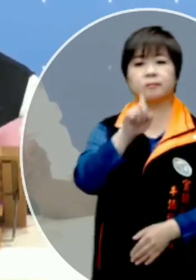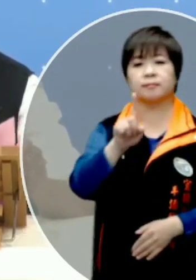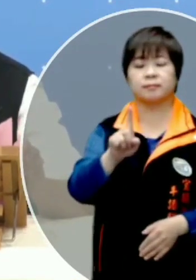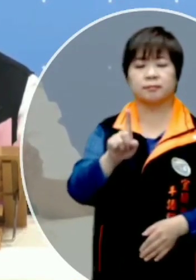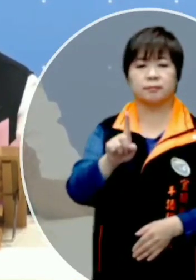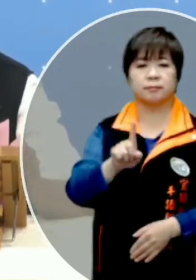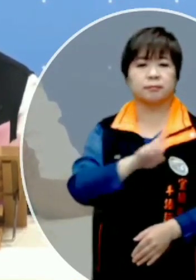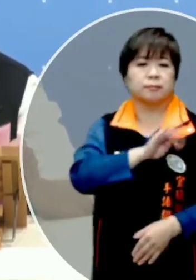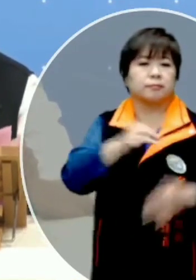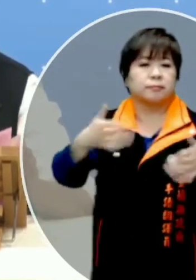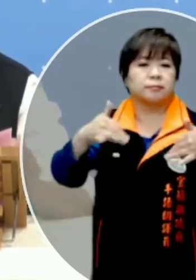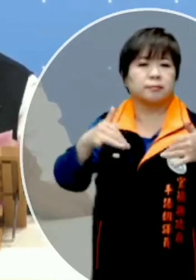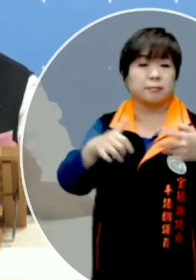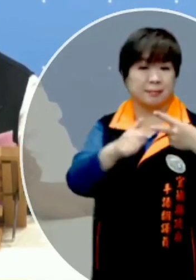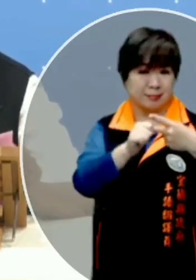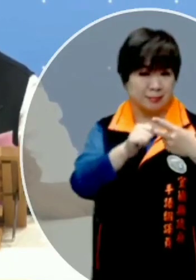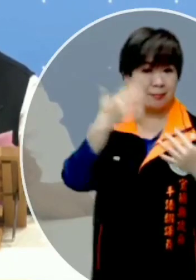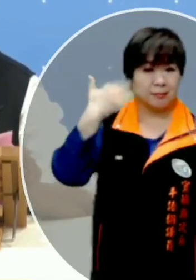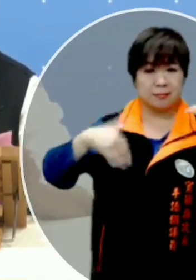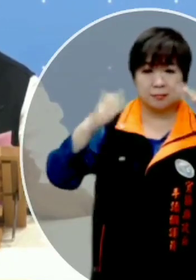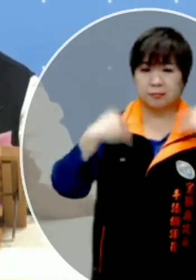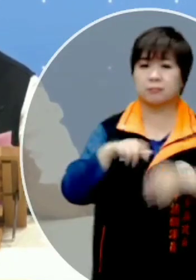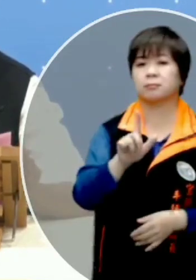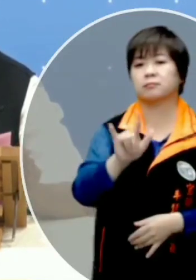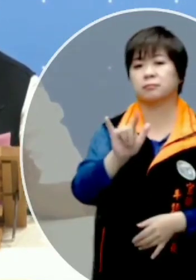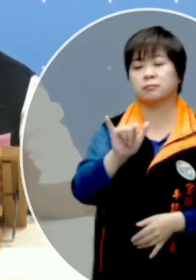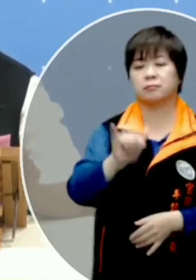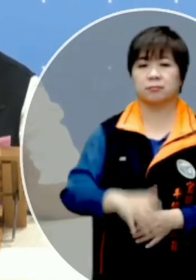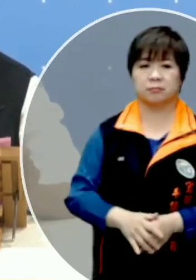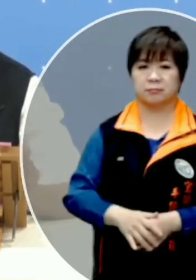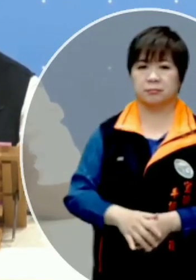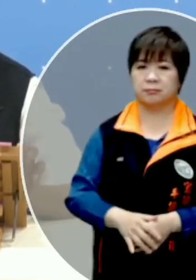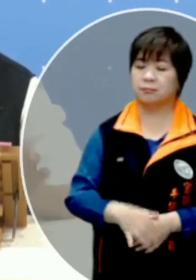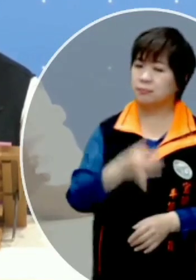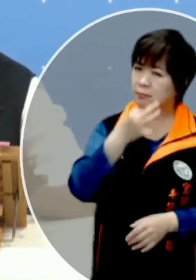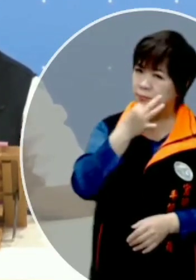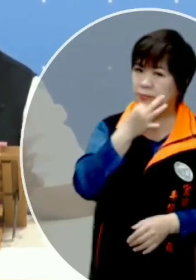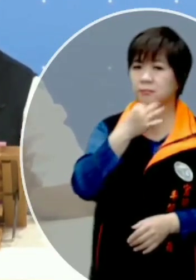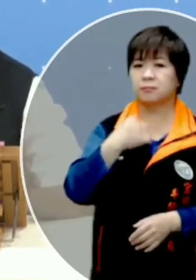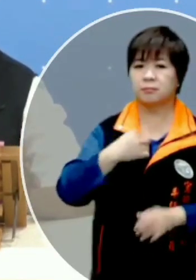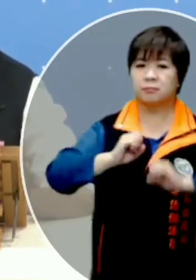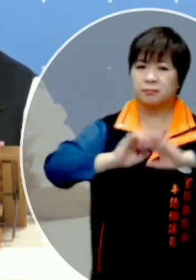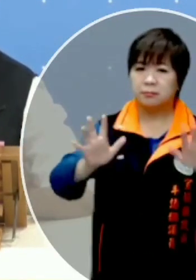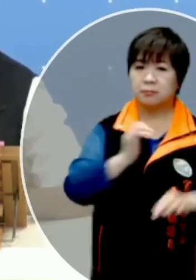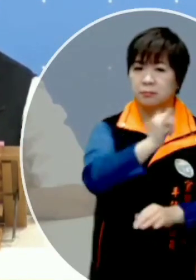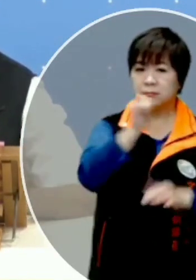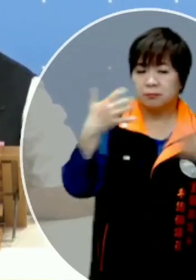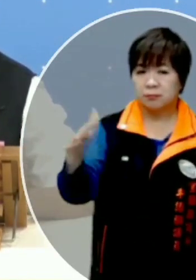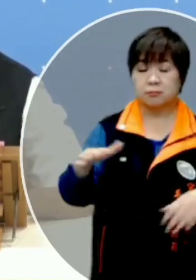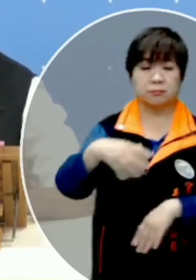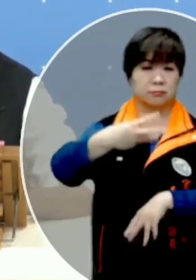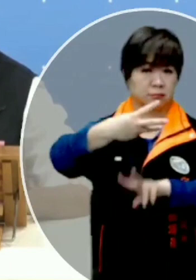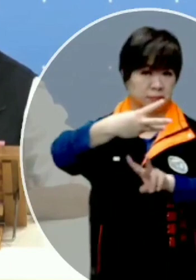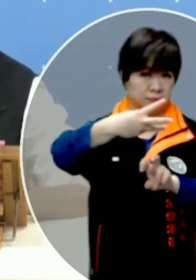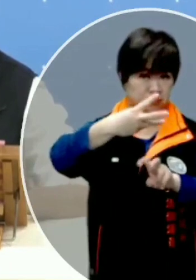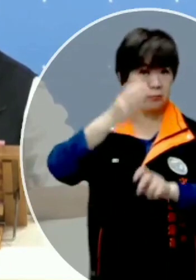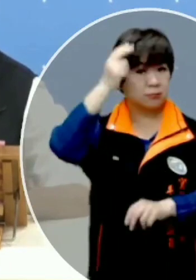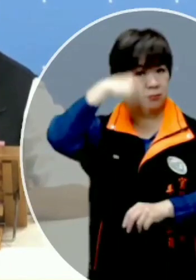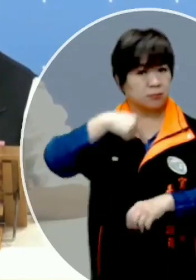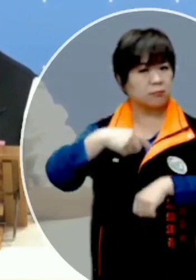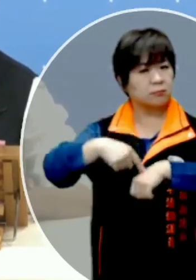案号的舞蹈老师，为了慎重起见，先公布足迹。3月22号。下